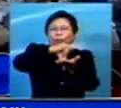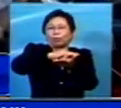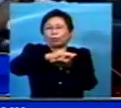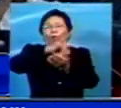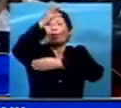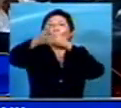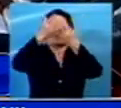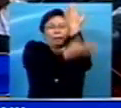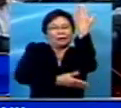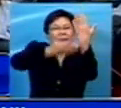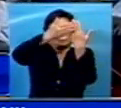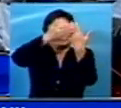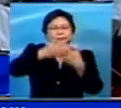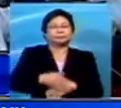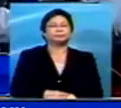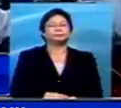nationwide.